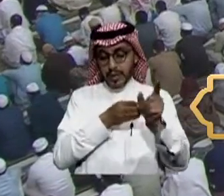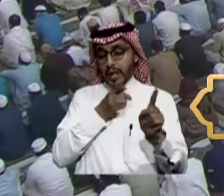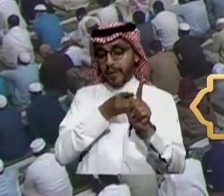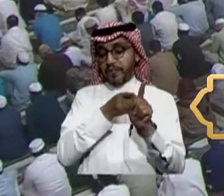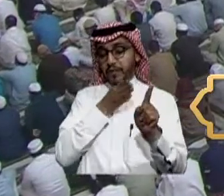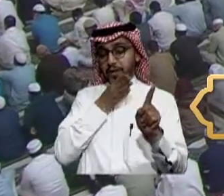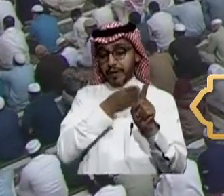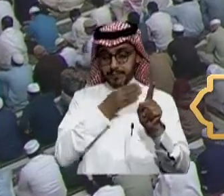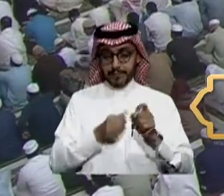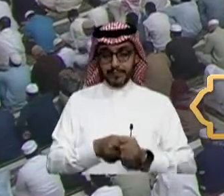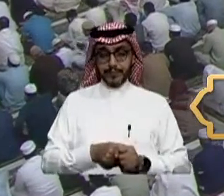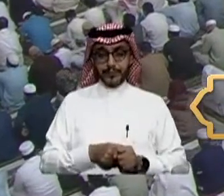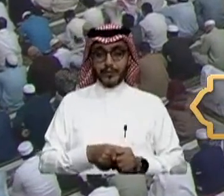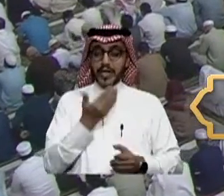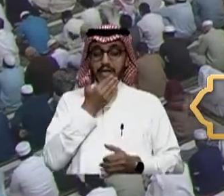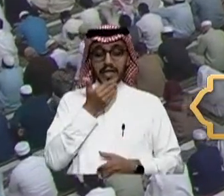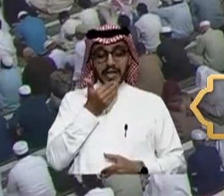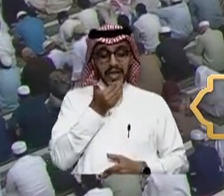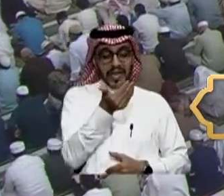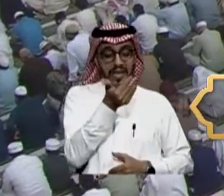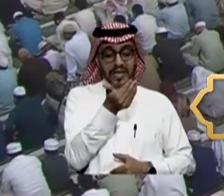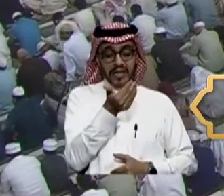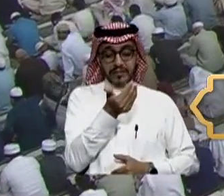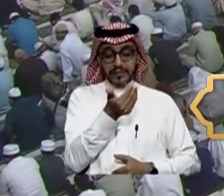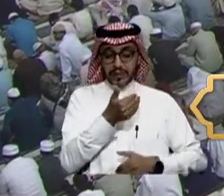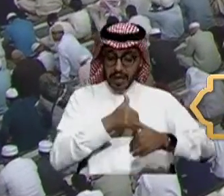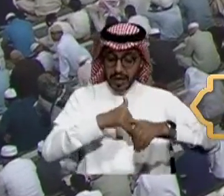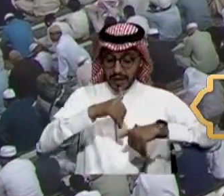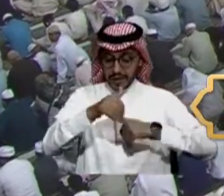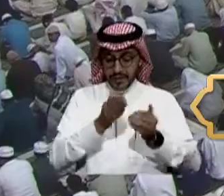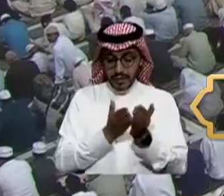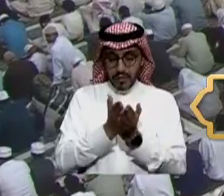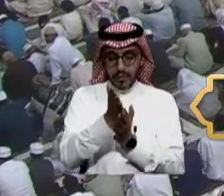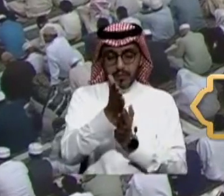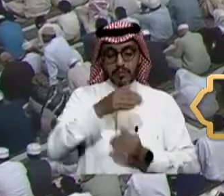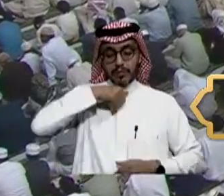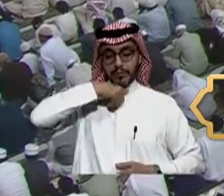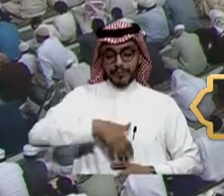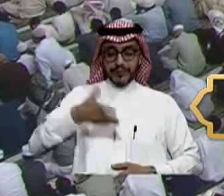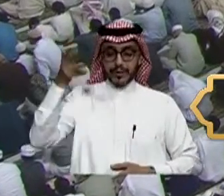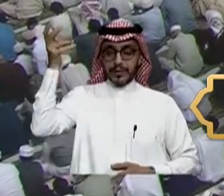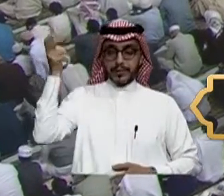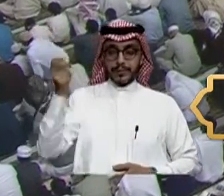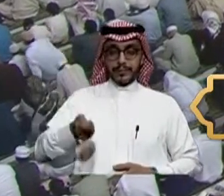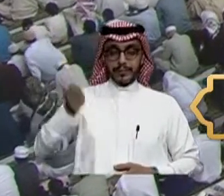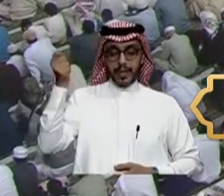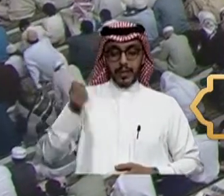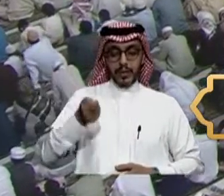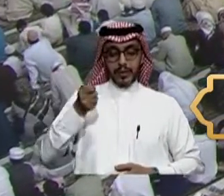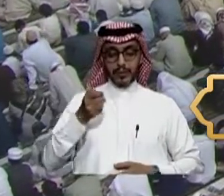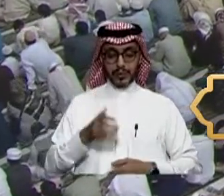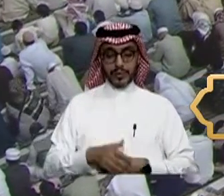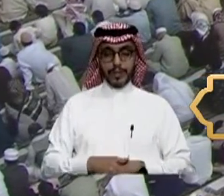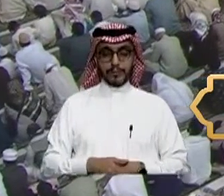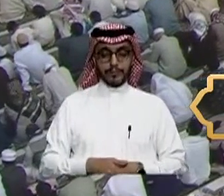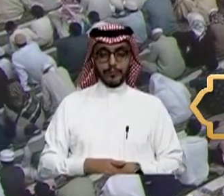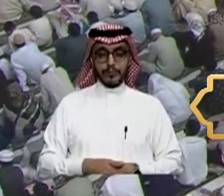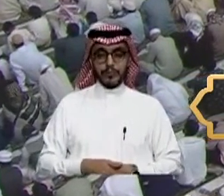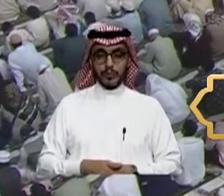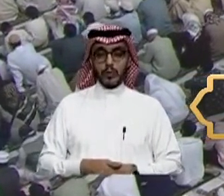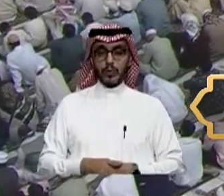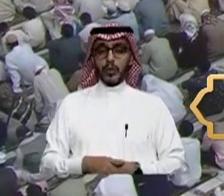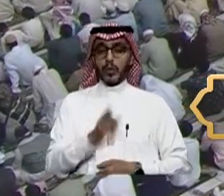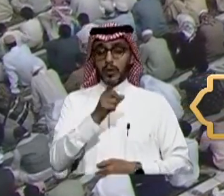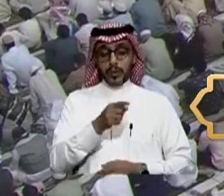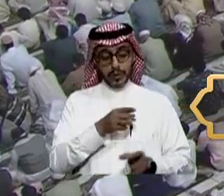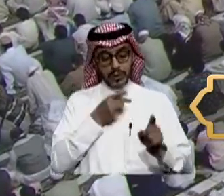حسنه فان خير الهدي هدي فان خير الهدي هدي محمد صلى الله عليه وسلم